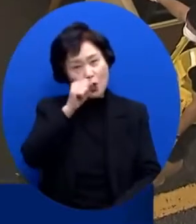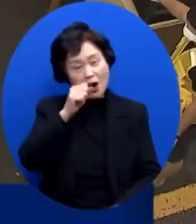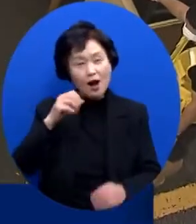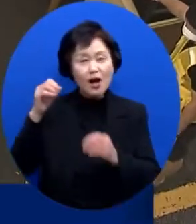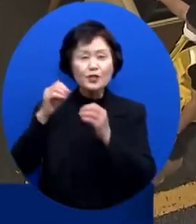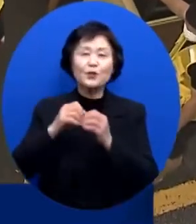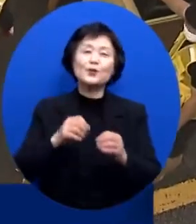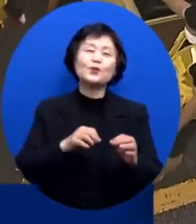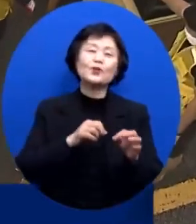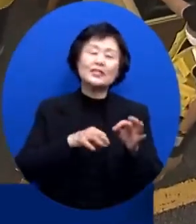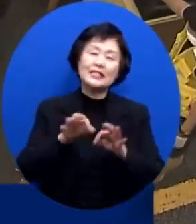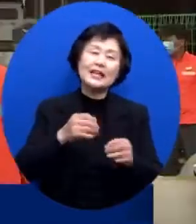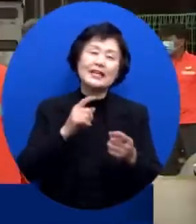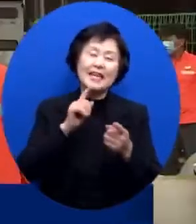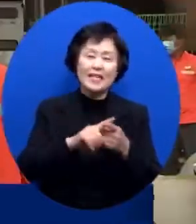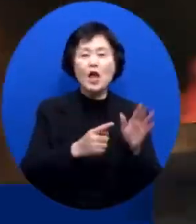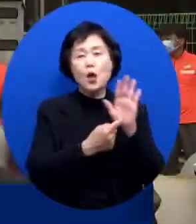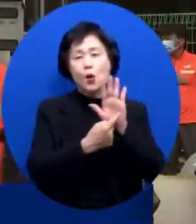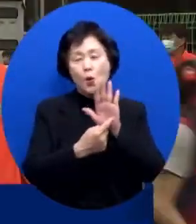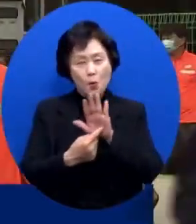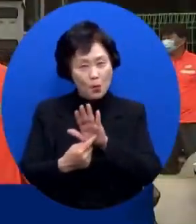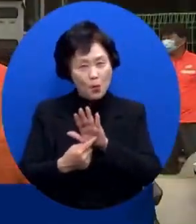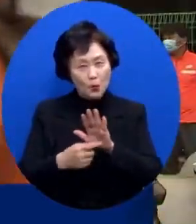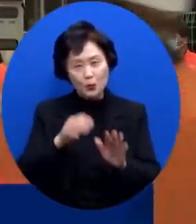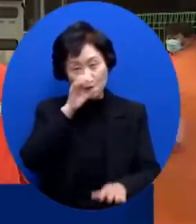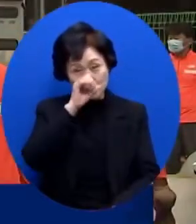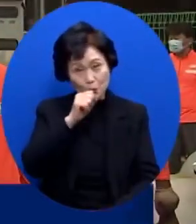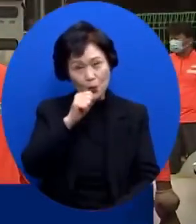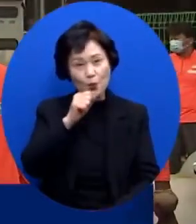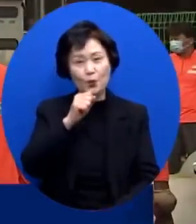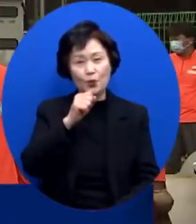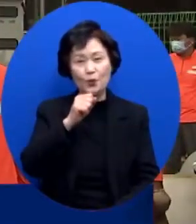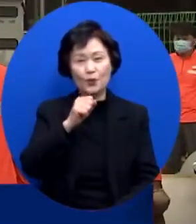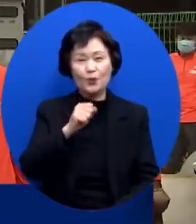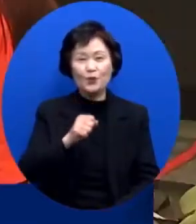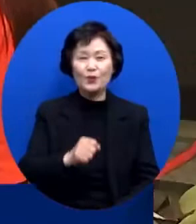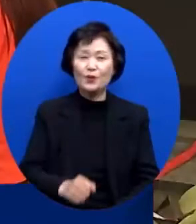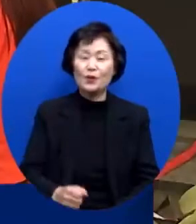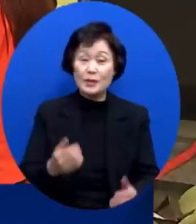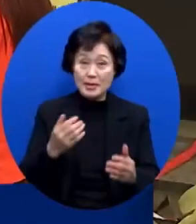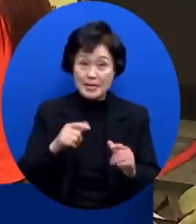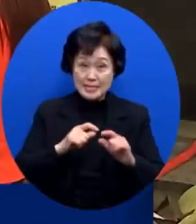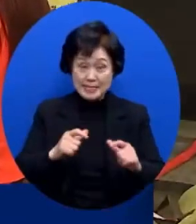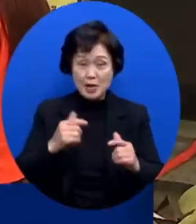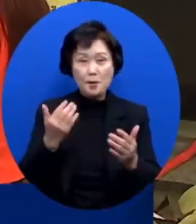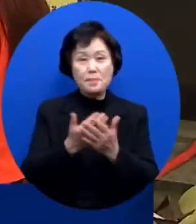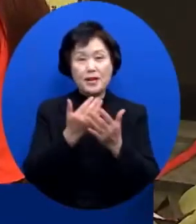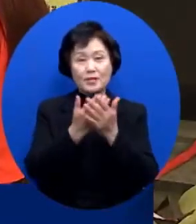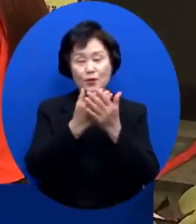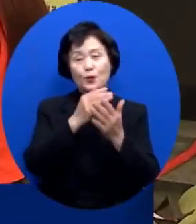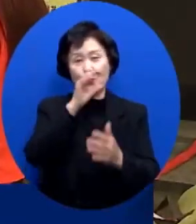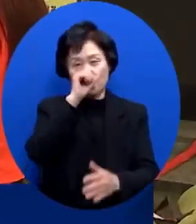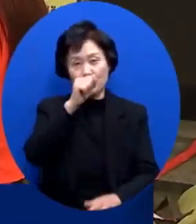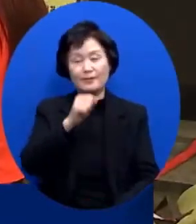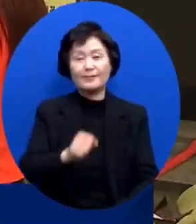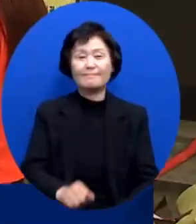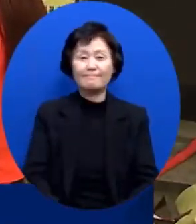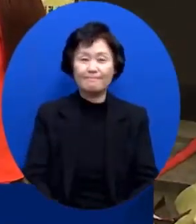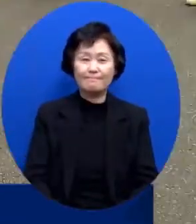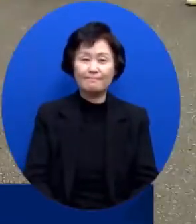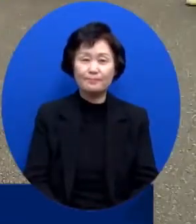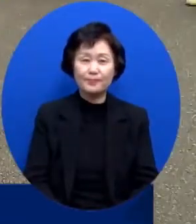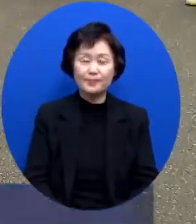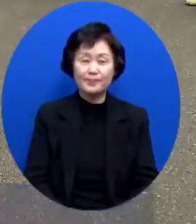대한 그 홍보, 이미지 홍보, 그것도 굉장히 큰 효과가 있었다고 봐지는